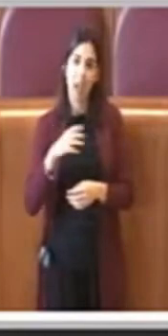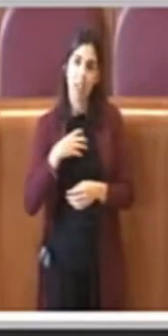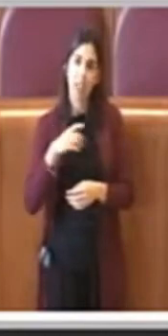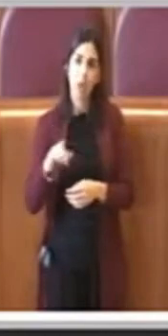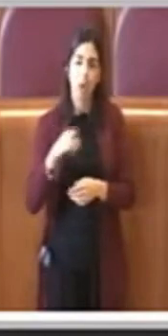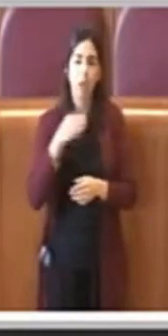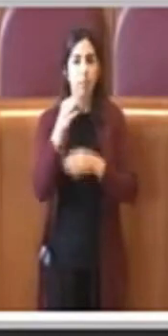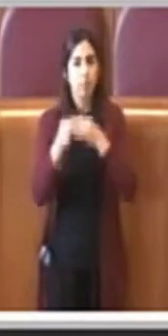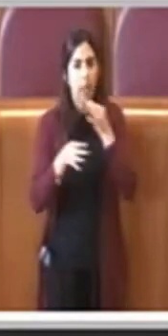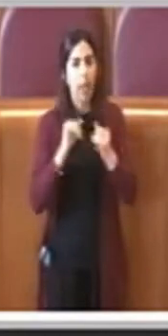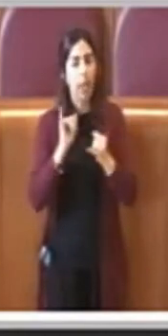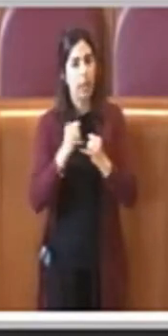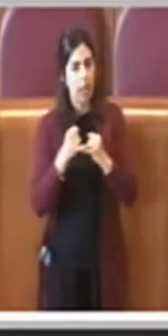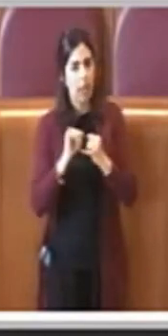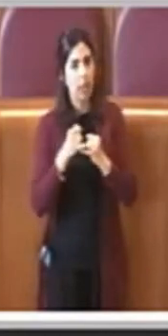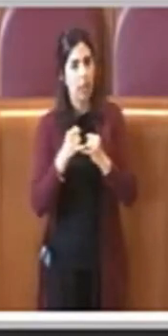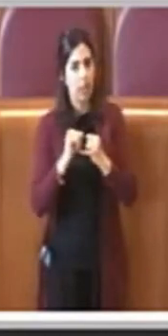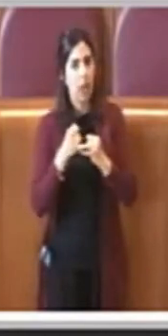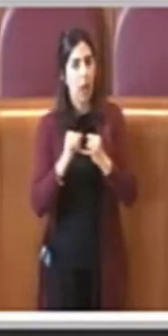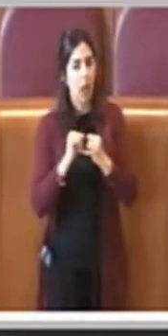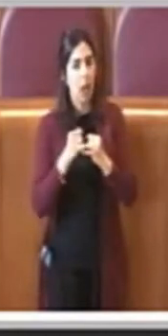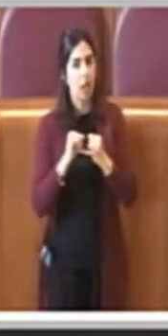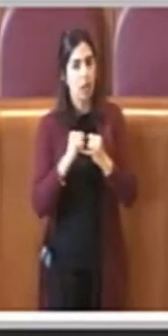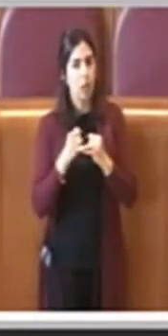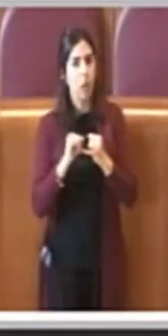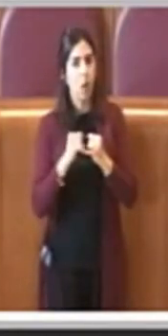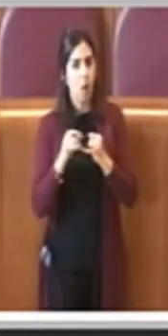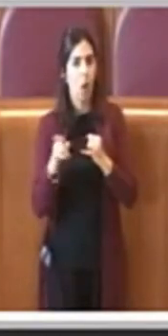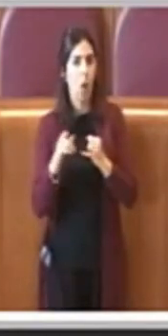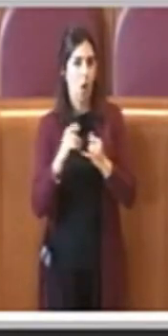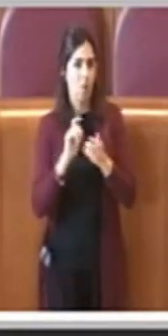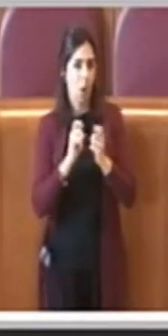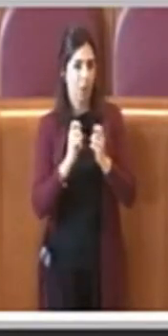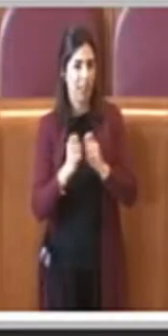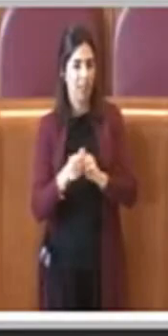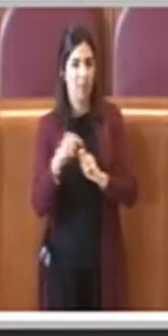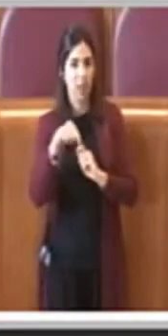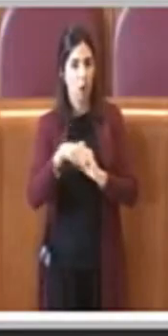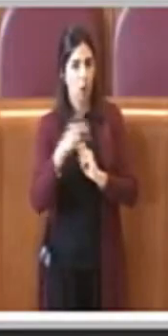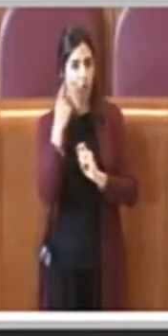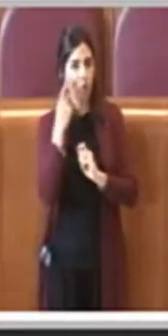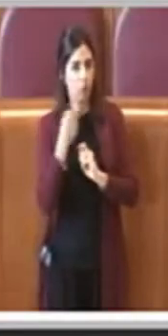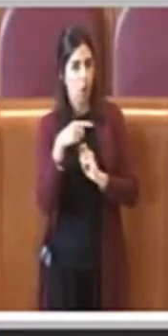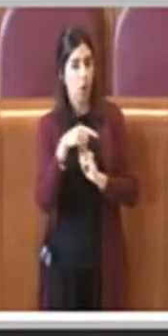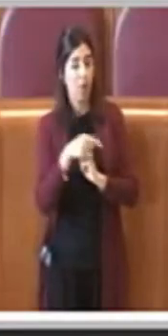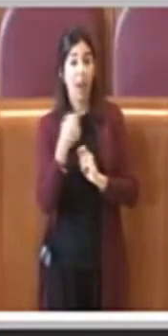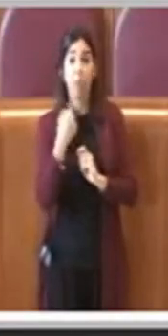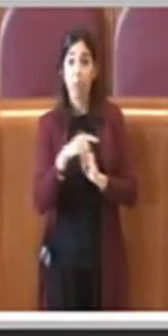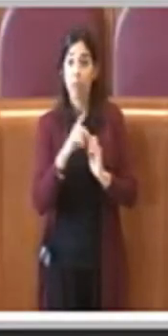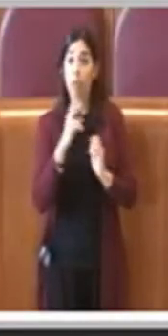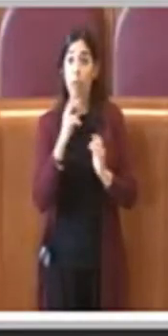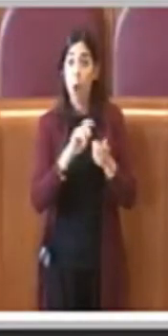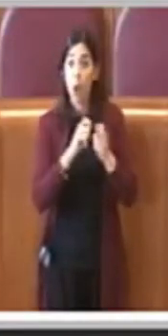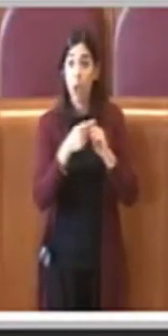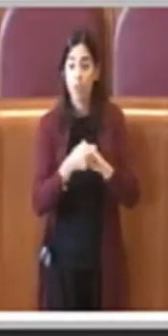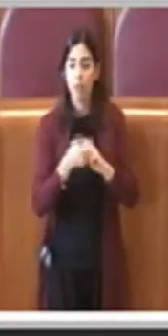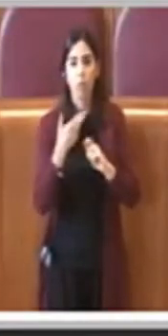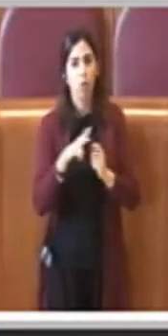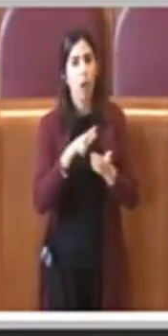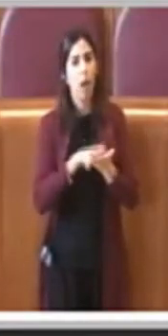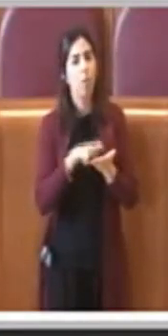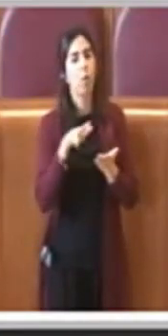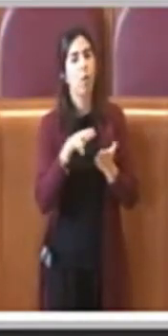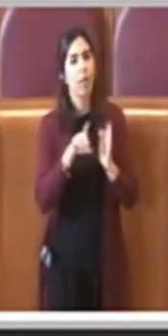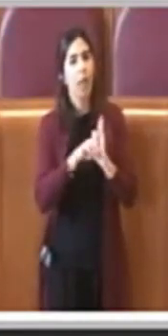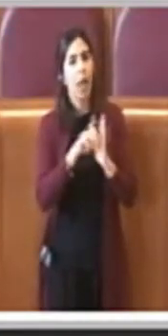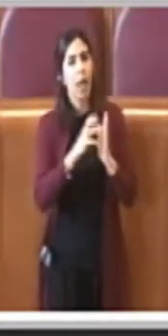nel dettaglio e la maggior parte delle modifiche, che sono quelle peraltro già approvate nella delibera la